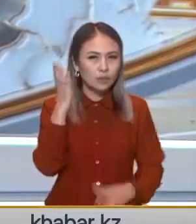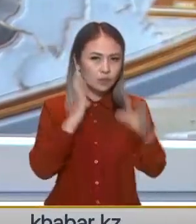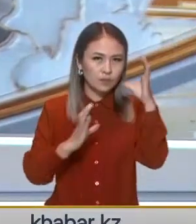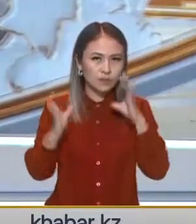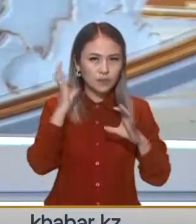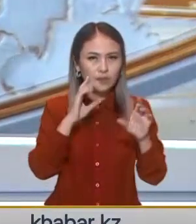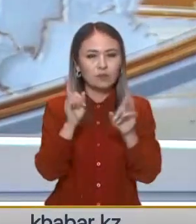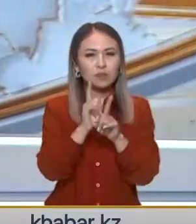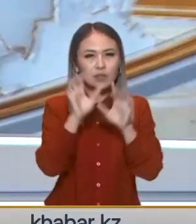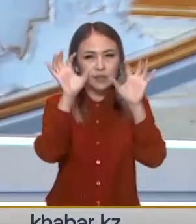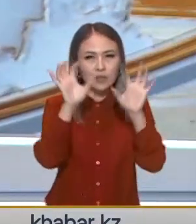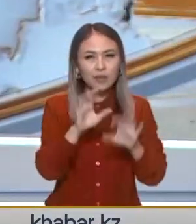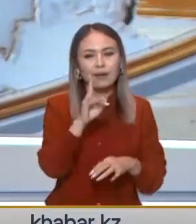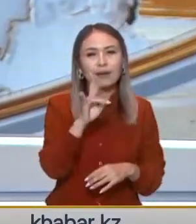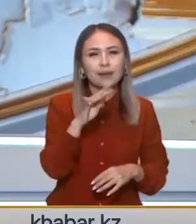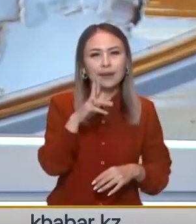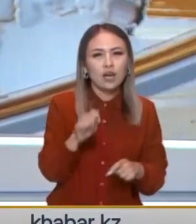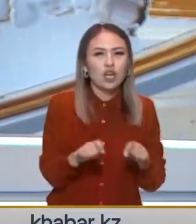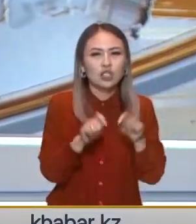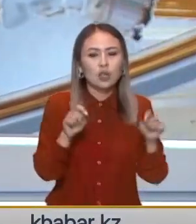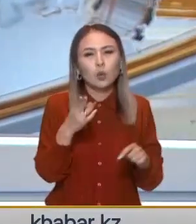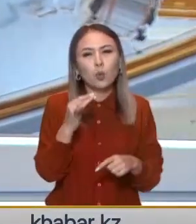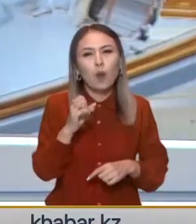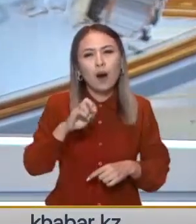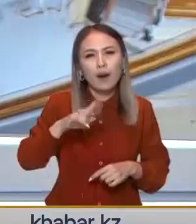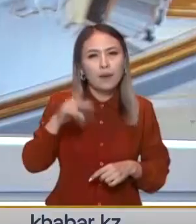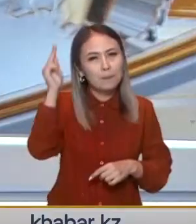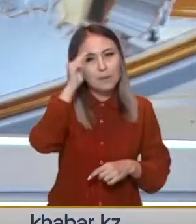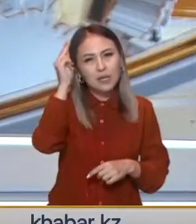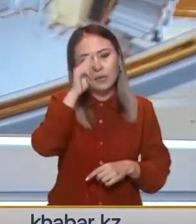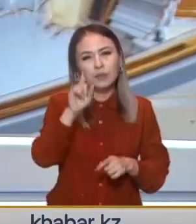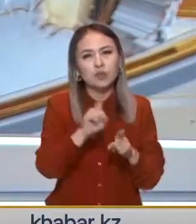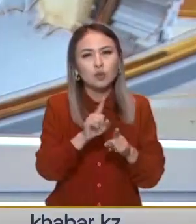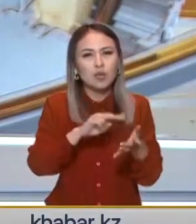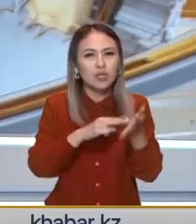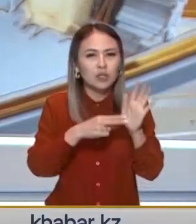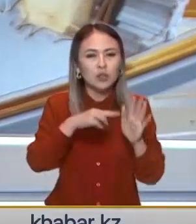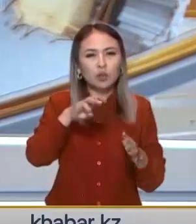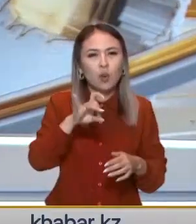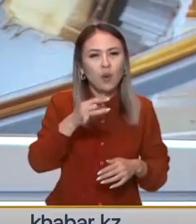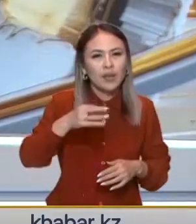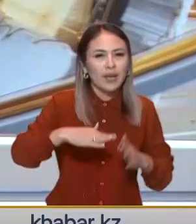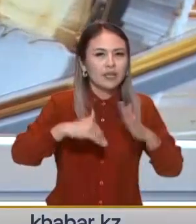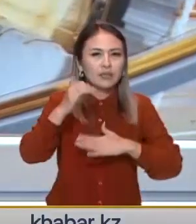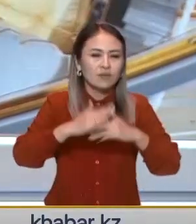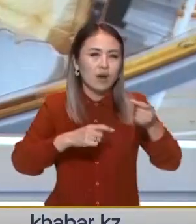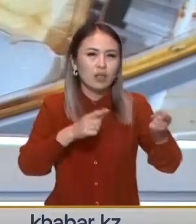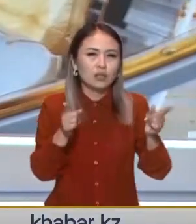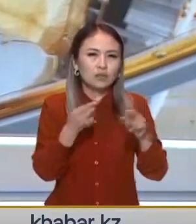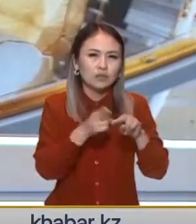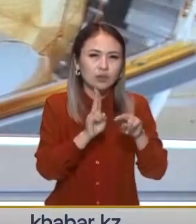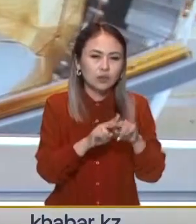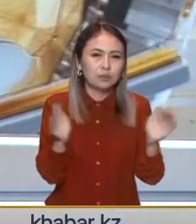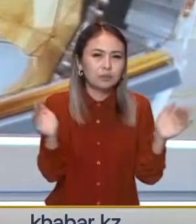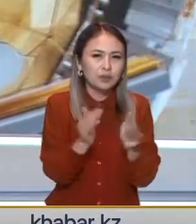Алматыдағы университеттердің бірінде заң клиникасы ашылды. Дуальды білім беру негізінде қолға алынған жоба теория мен тәжірибе арасындағы